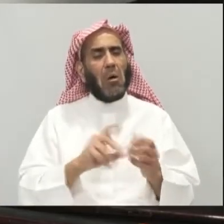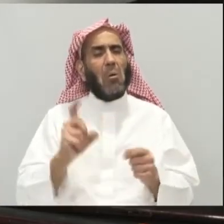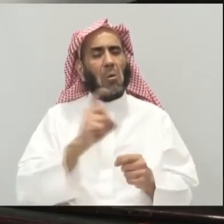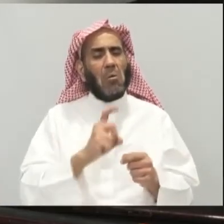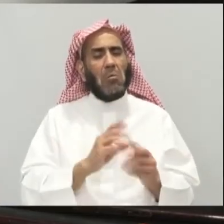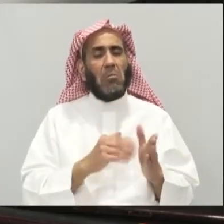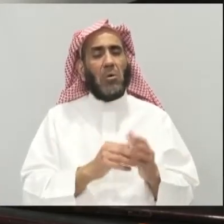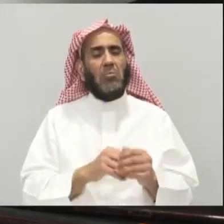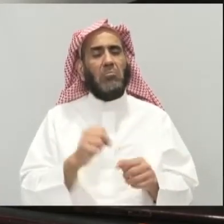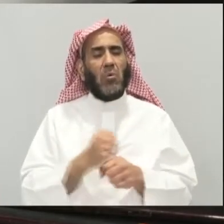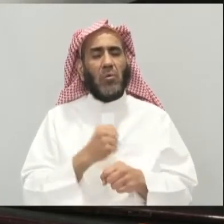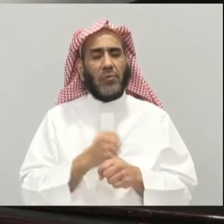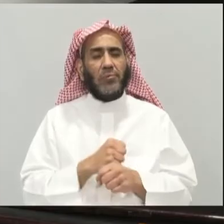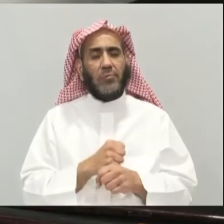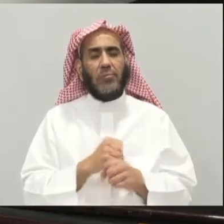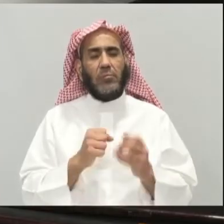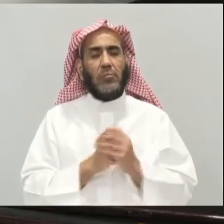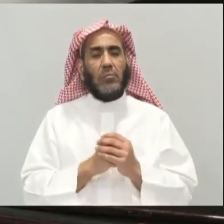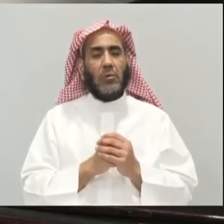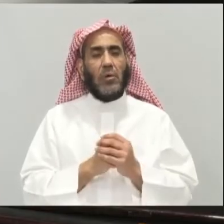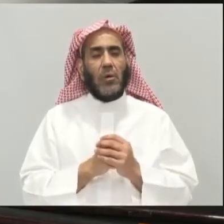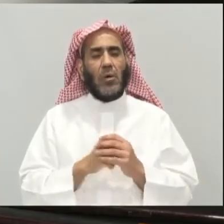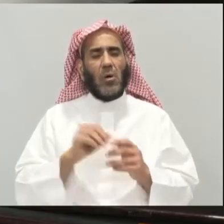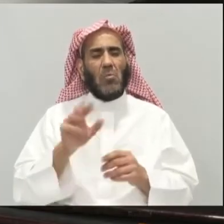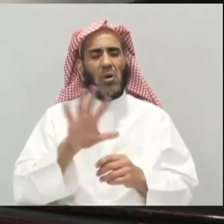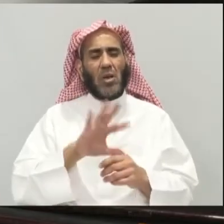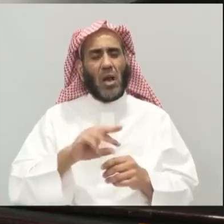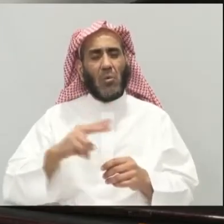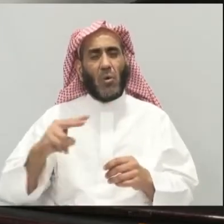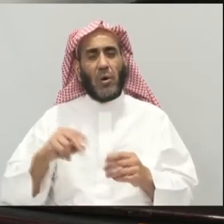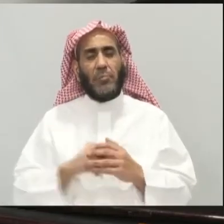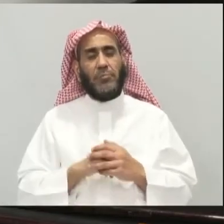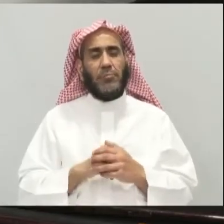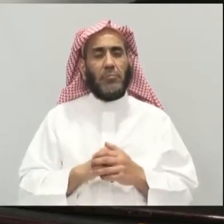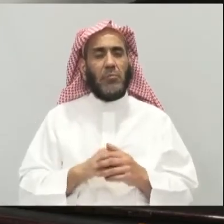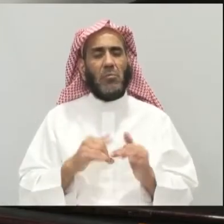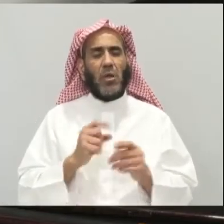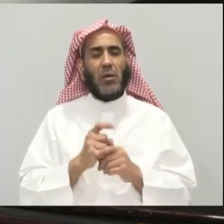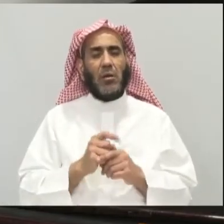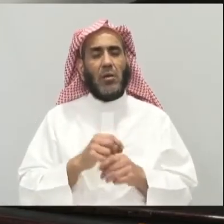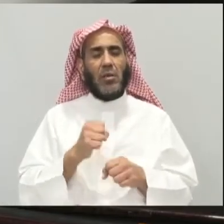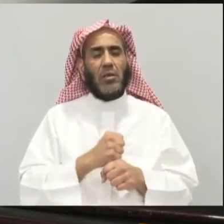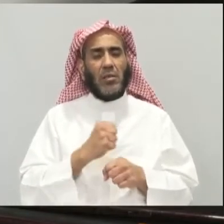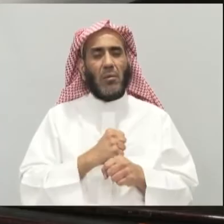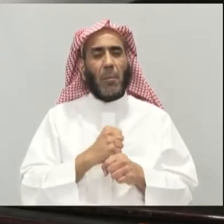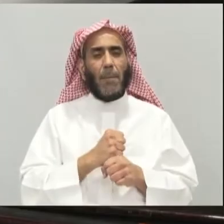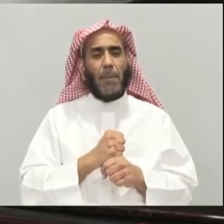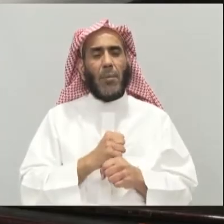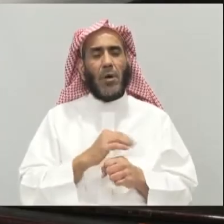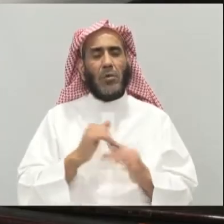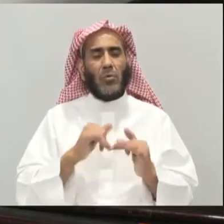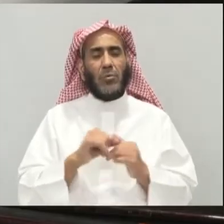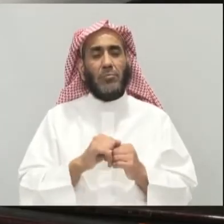ومكانه توظيف باشكال متنوعه على سبيل المثال ممكن نستخدم اللي هو احد